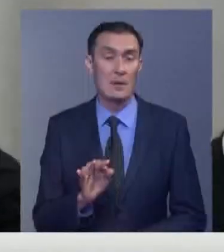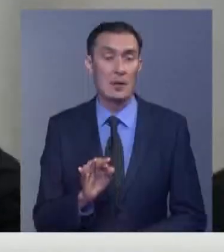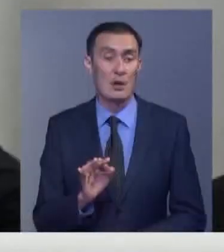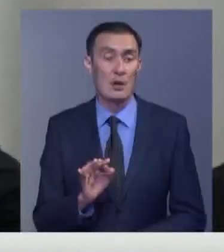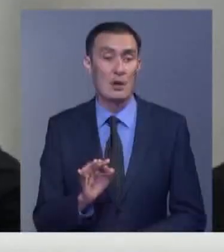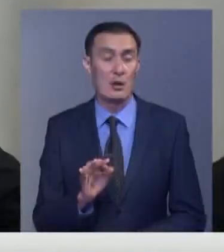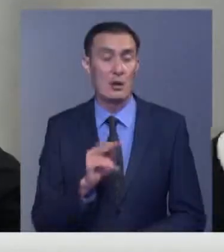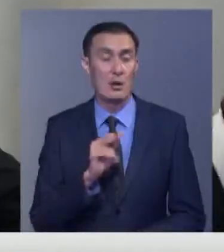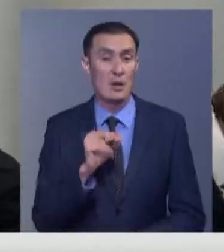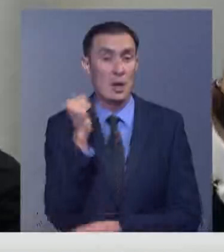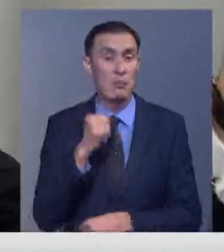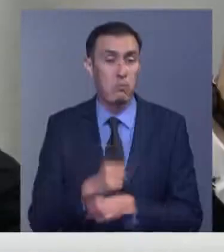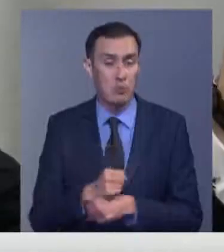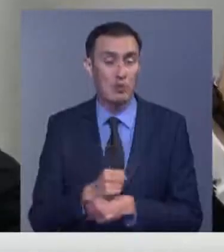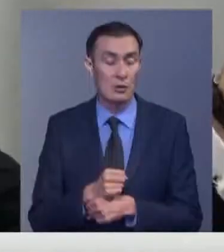числа рабочих